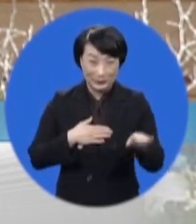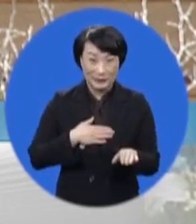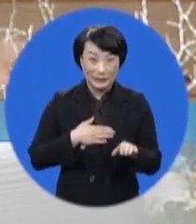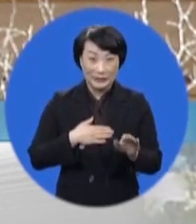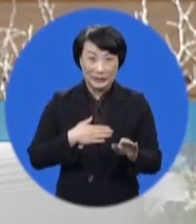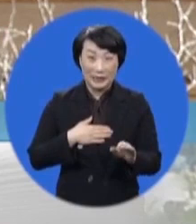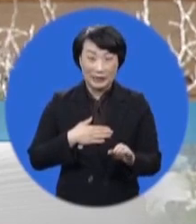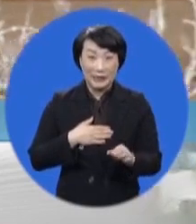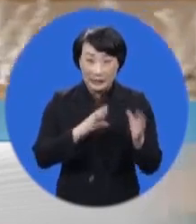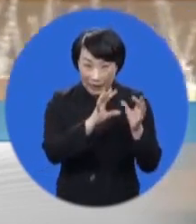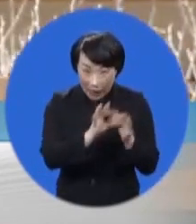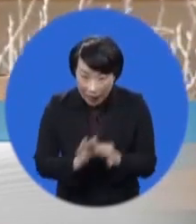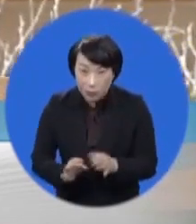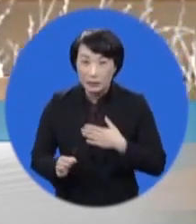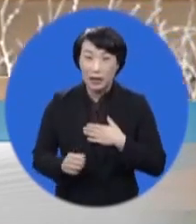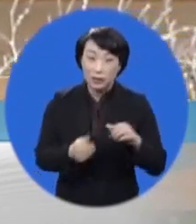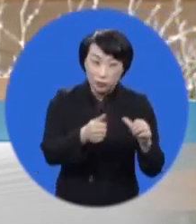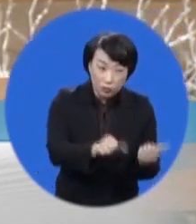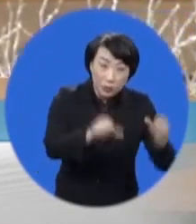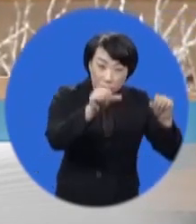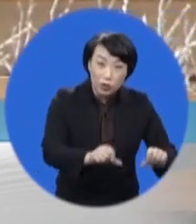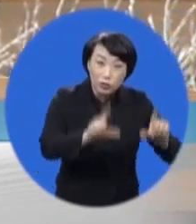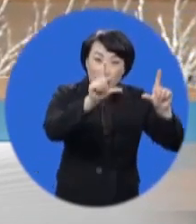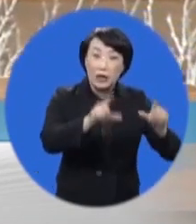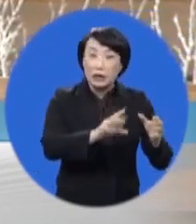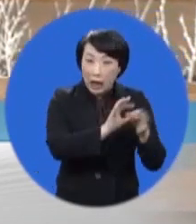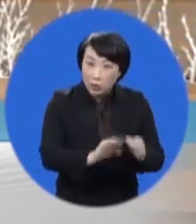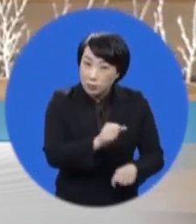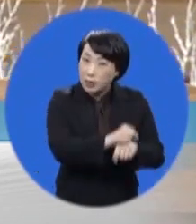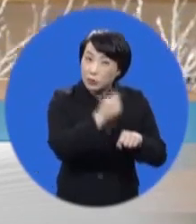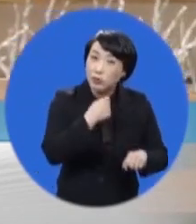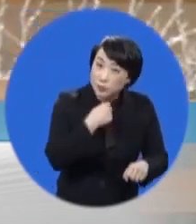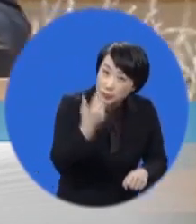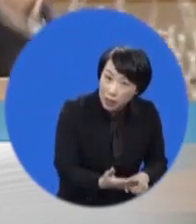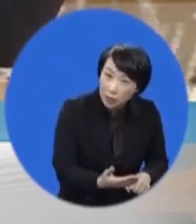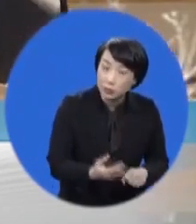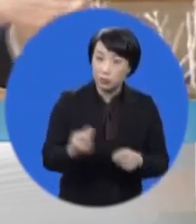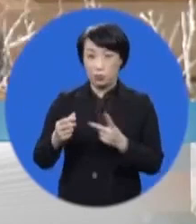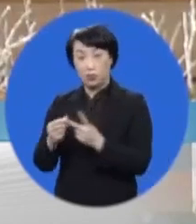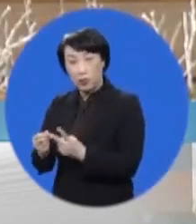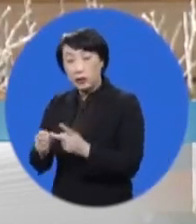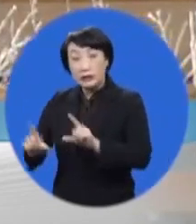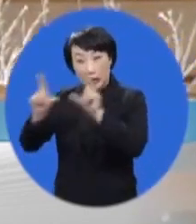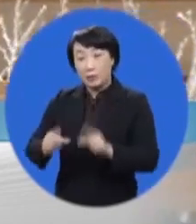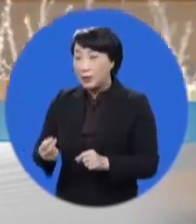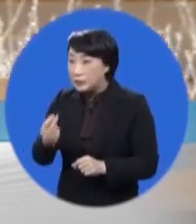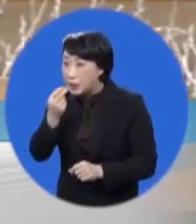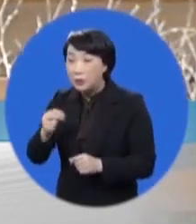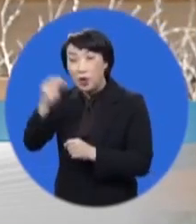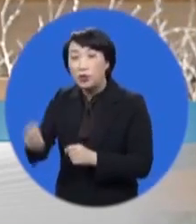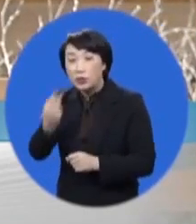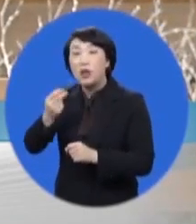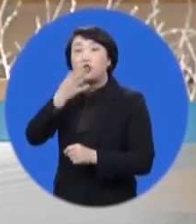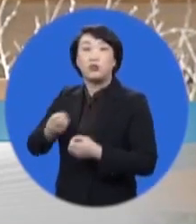땅에서 계속 죽음과 저주의 나를 만들 것이냐, 아니면 삶과 생명과